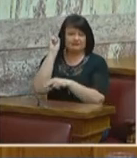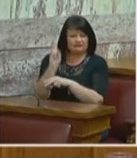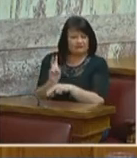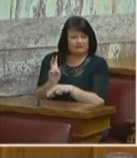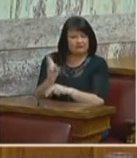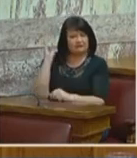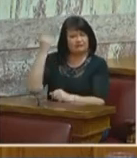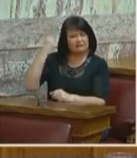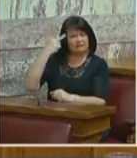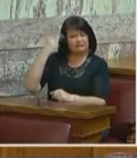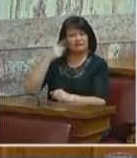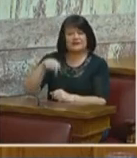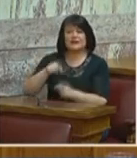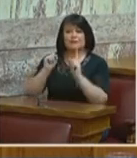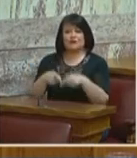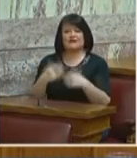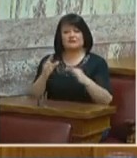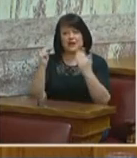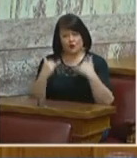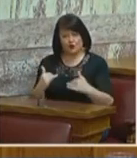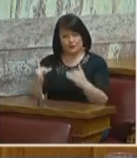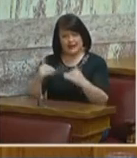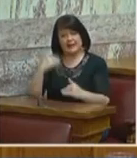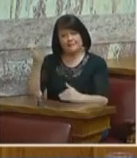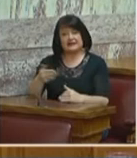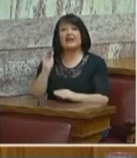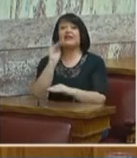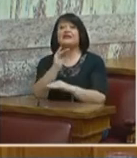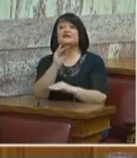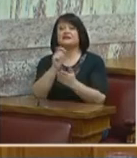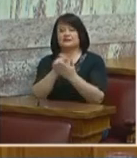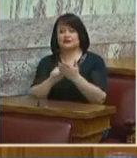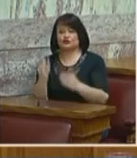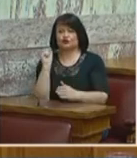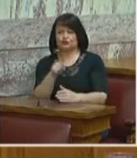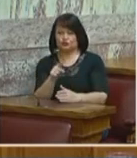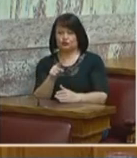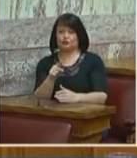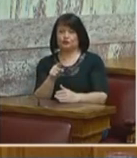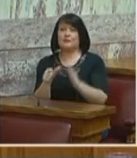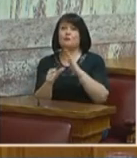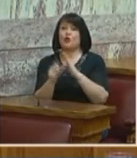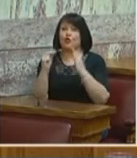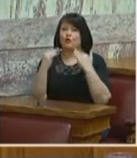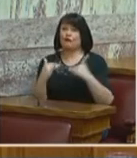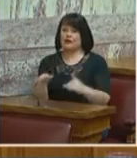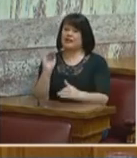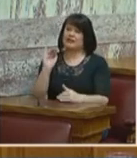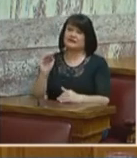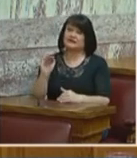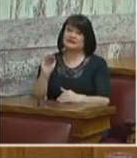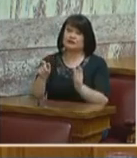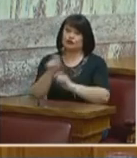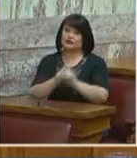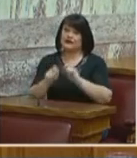τη σημερινή απόφαση της Ολομέλειας της Βουλής, θα ζητήσω με επιστολή μου από τον αξιότιμο κύριο Νίκο Βούτση να συστήσει, σύμφωνα